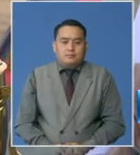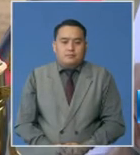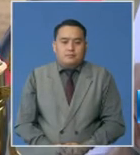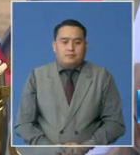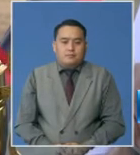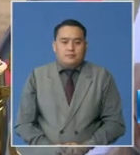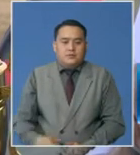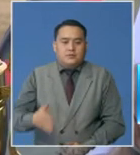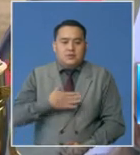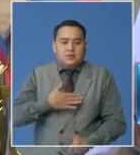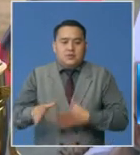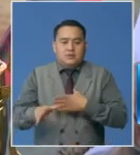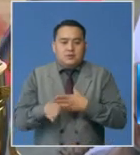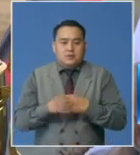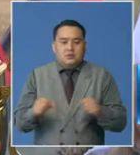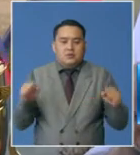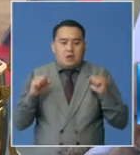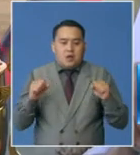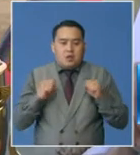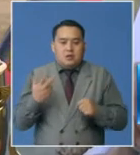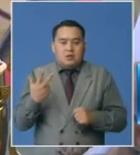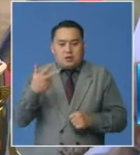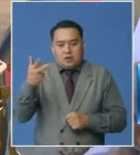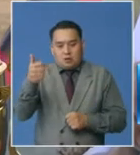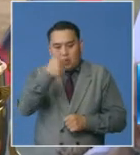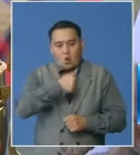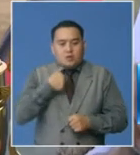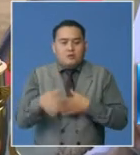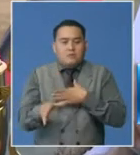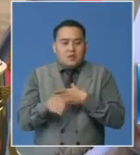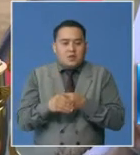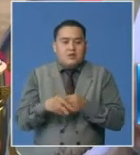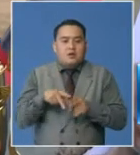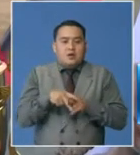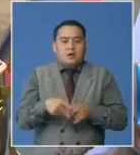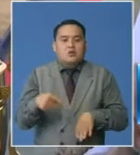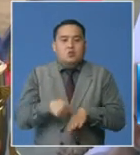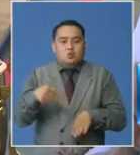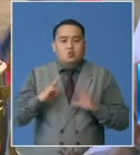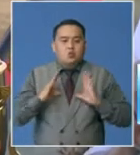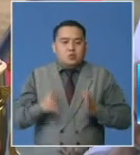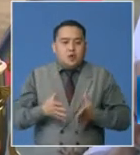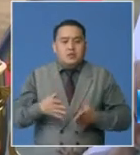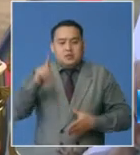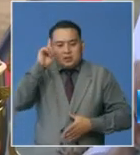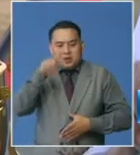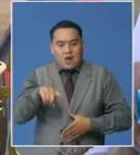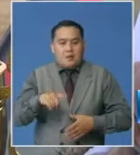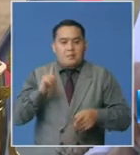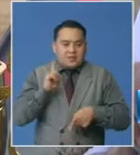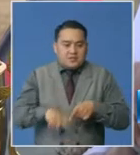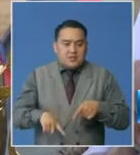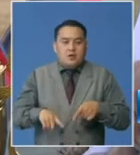Я со своим скакуном по кличке Самал уже 3 года вместе. Я чувствую, когда он устал и когда он может бежать еще